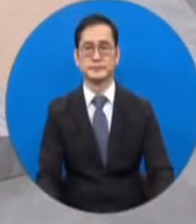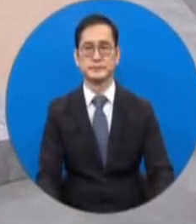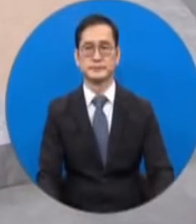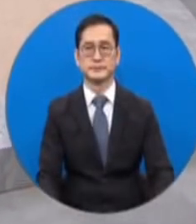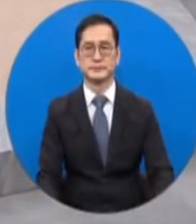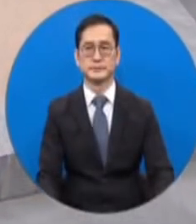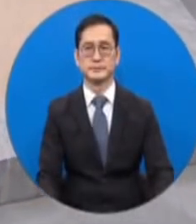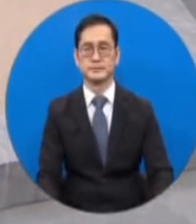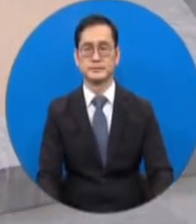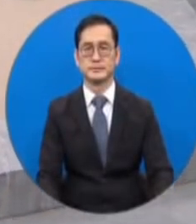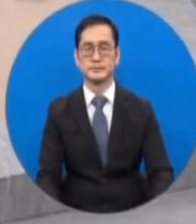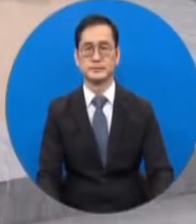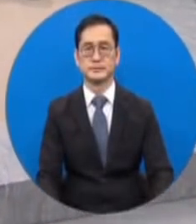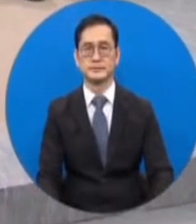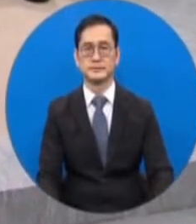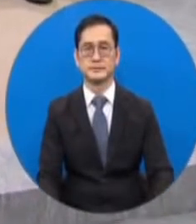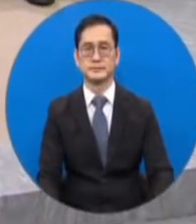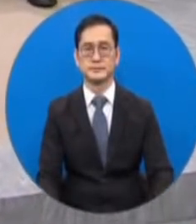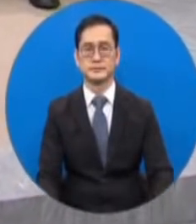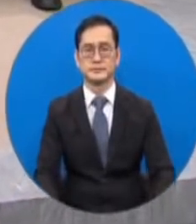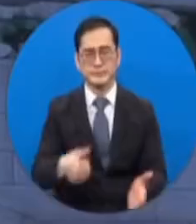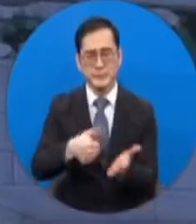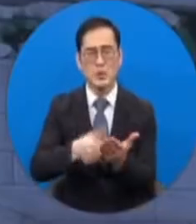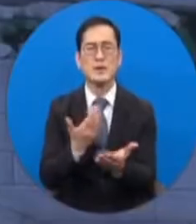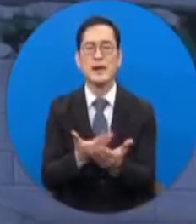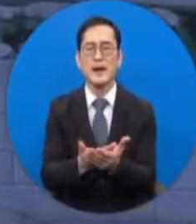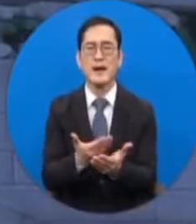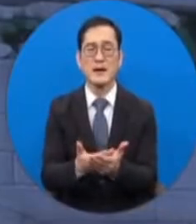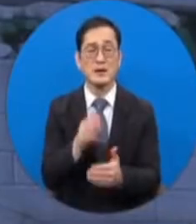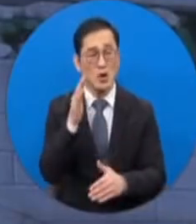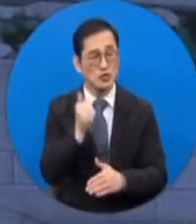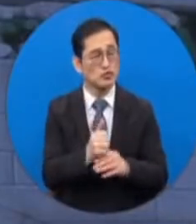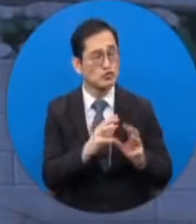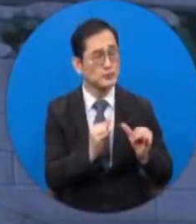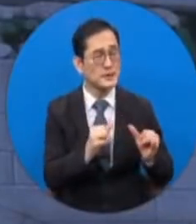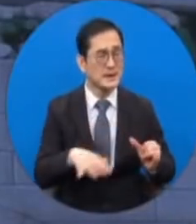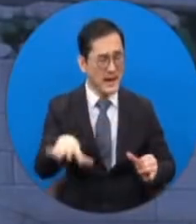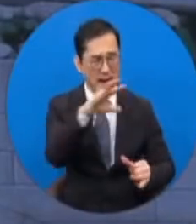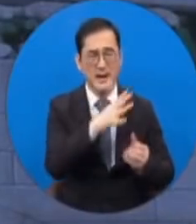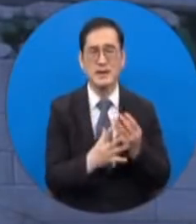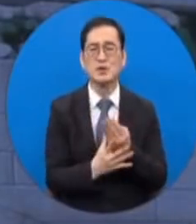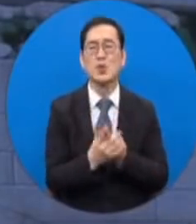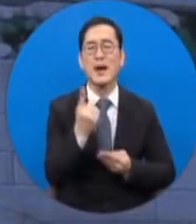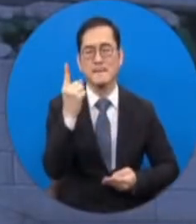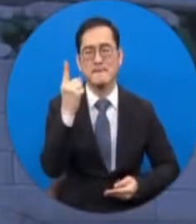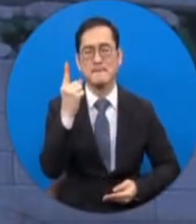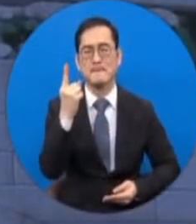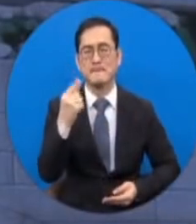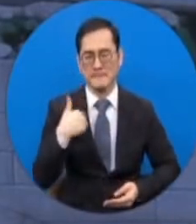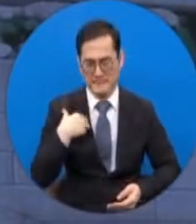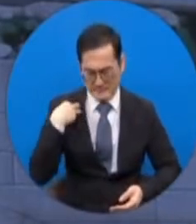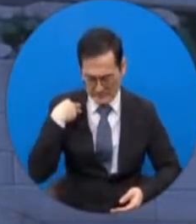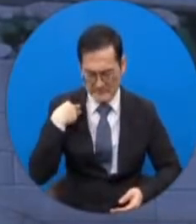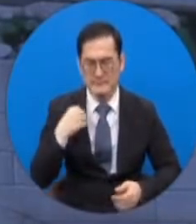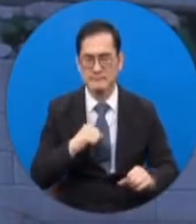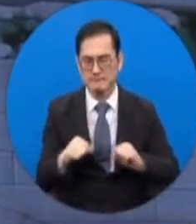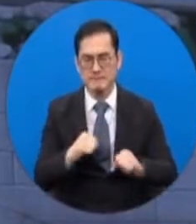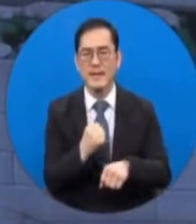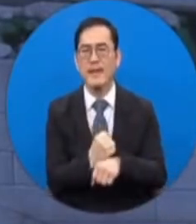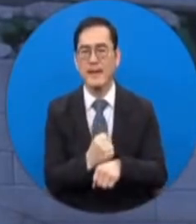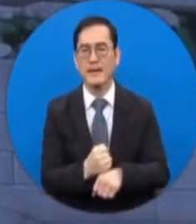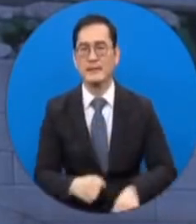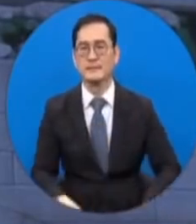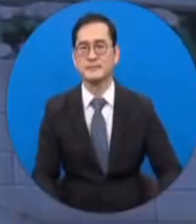압도적인 지지를 호소했습니다 윤선희 후보는 어 다른 곳에 자구 마지막 압도적으로 나를 밀어 달라 그러면